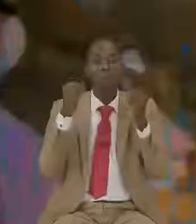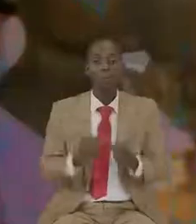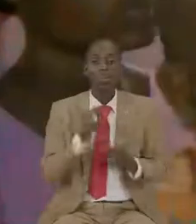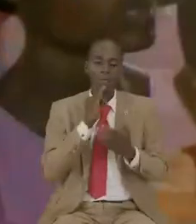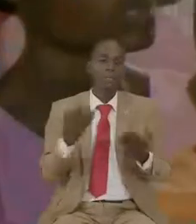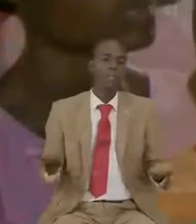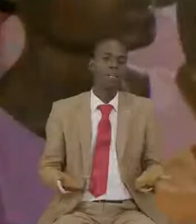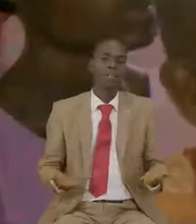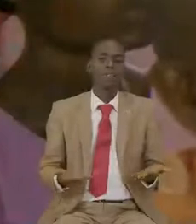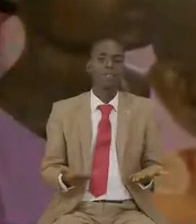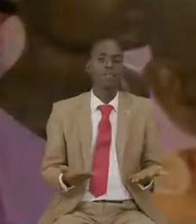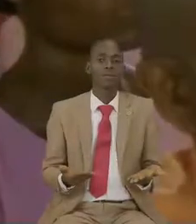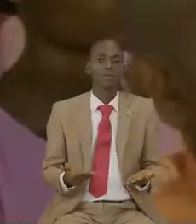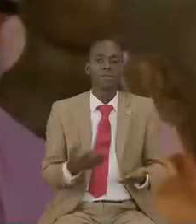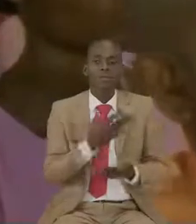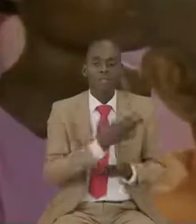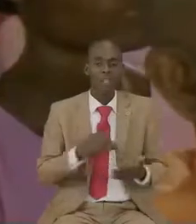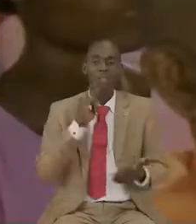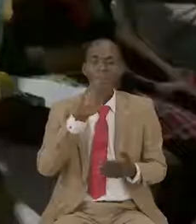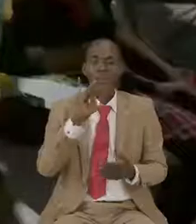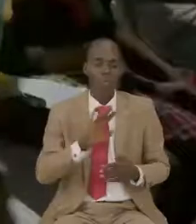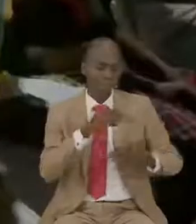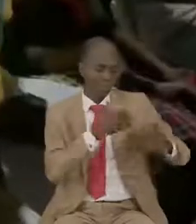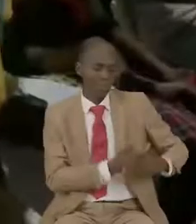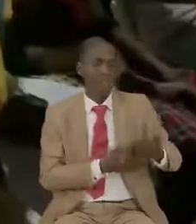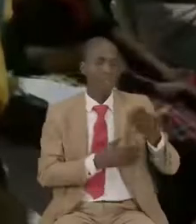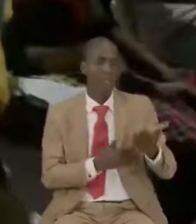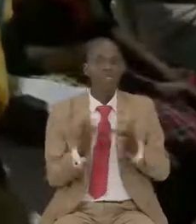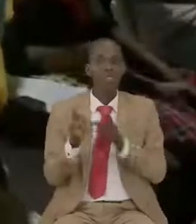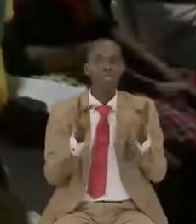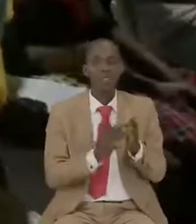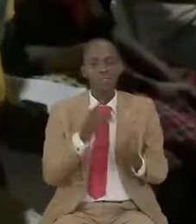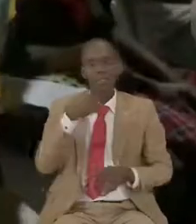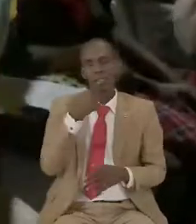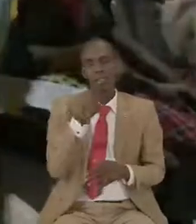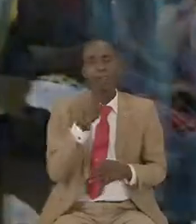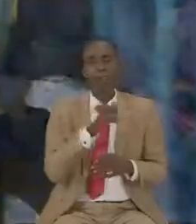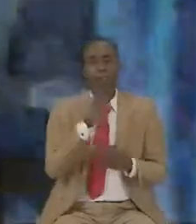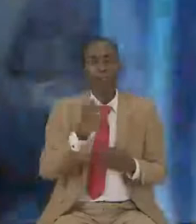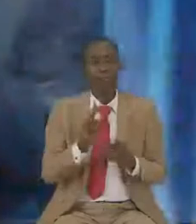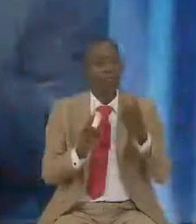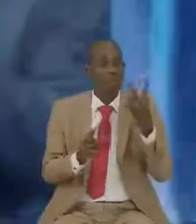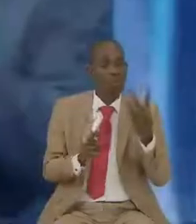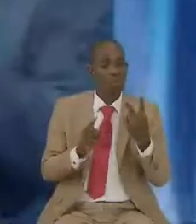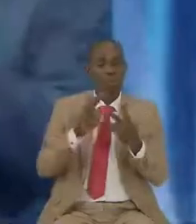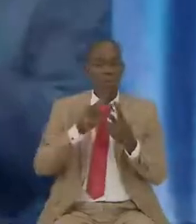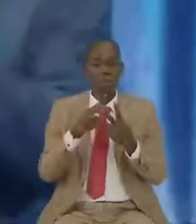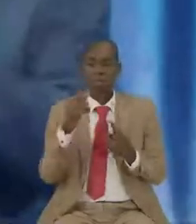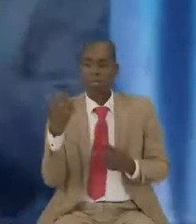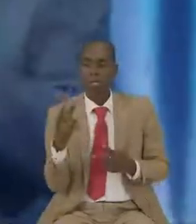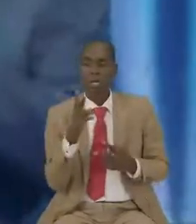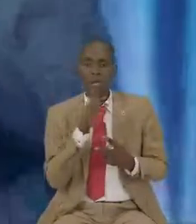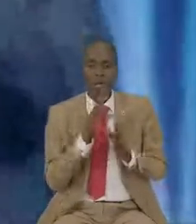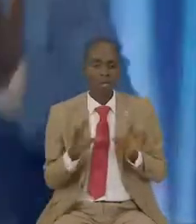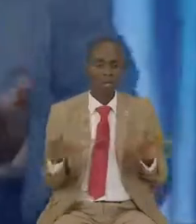ici. Et c'est il est à vos côtés là-bas. Jésus a dit, là où deux ou trois sont assemblés